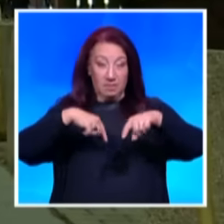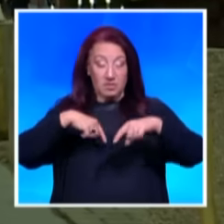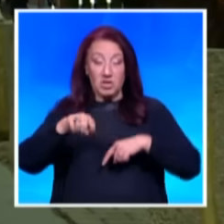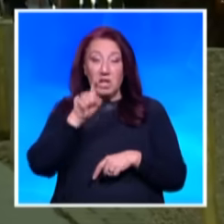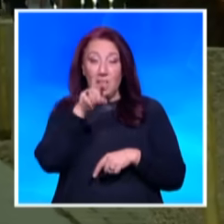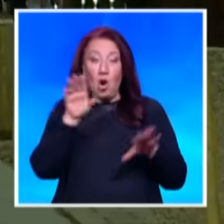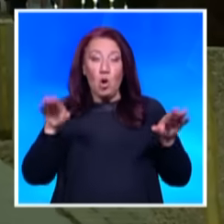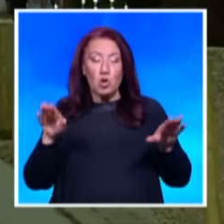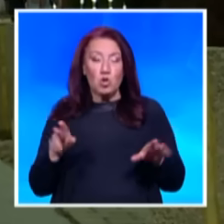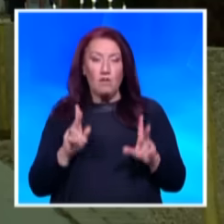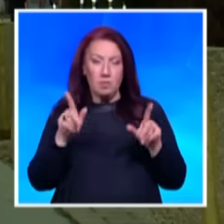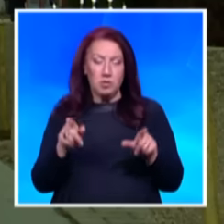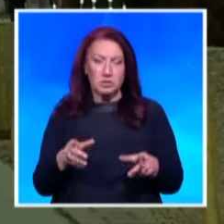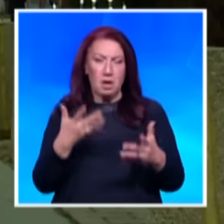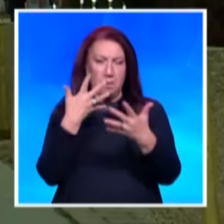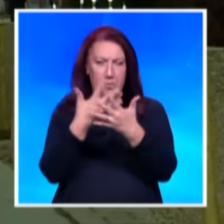час.